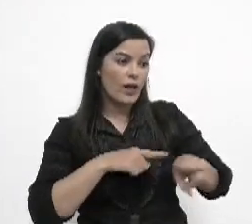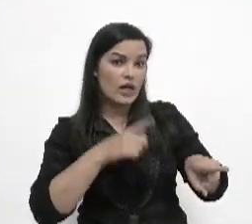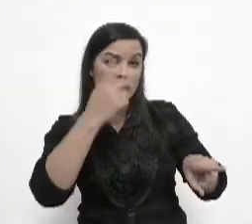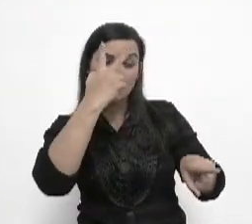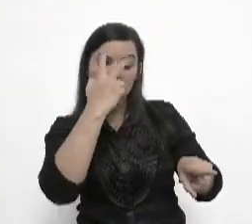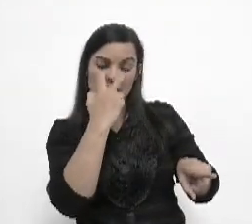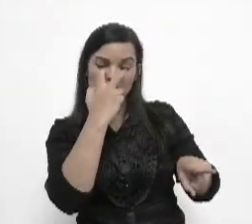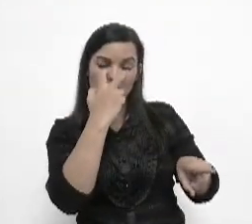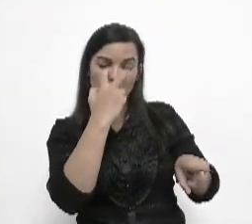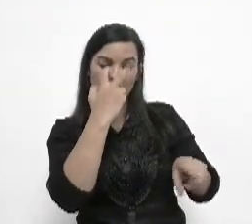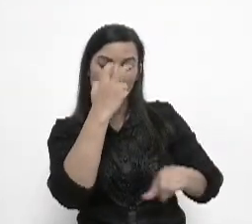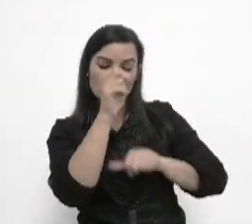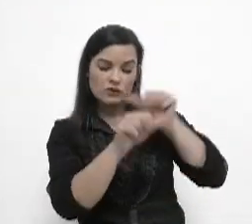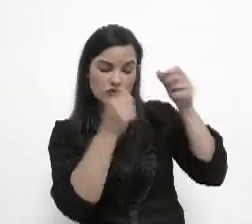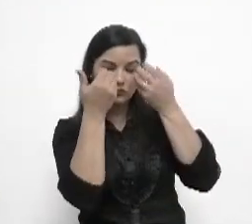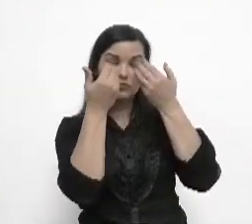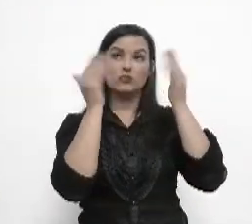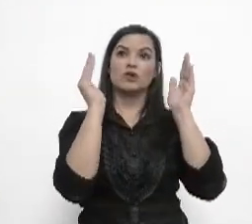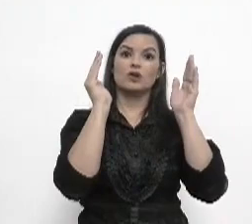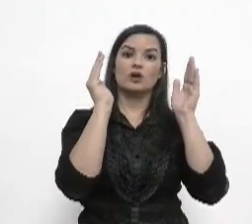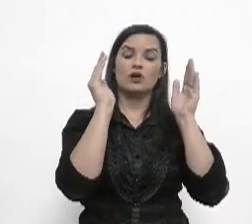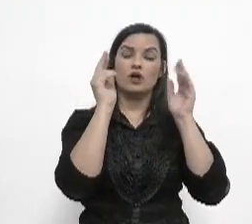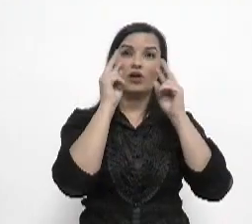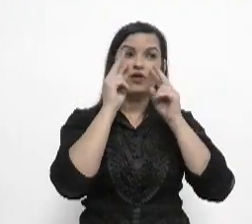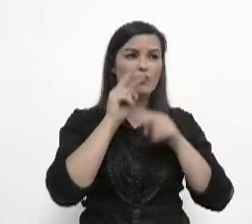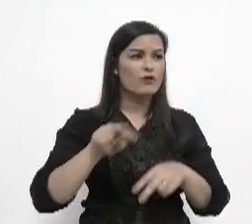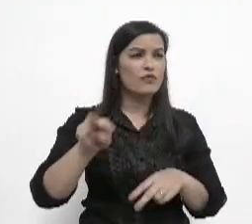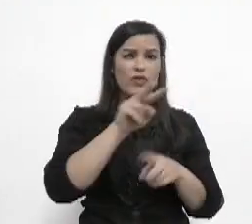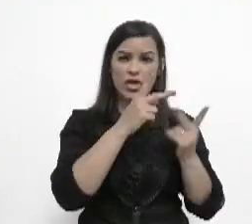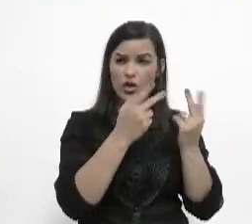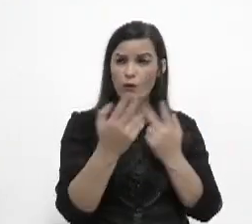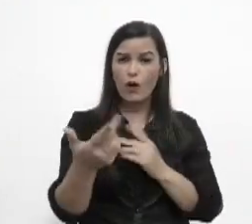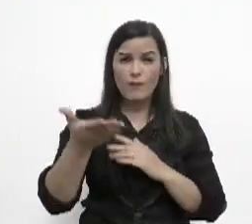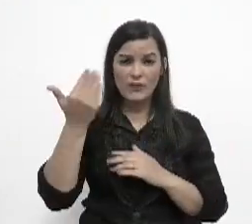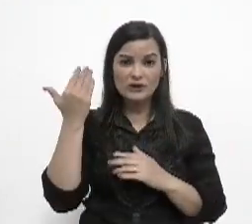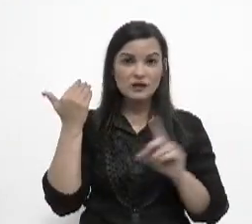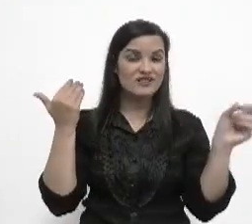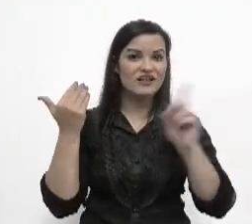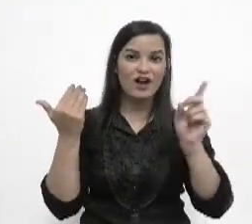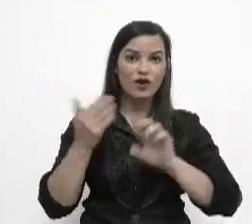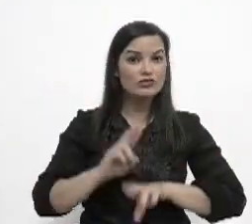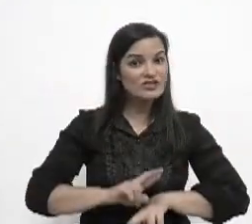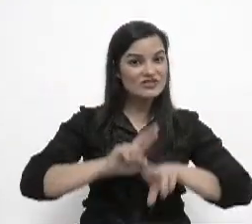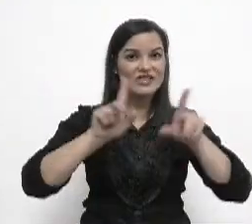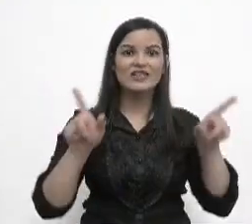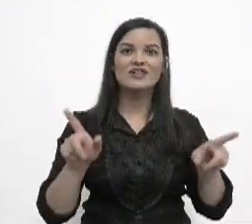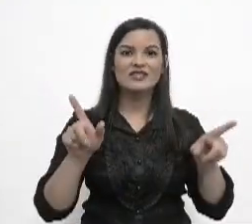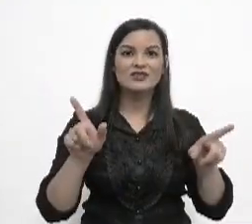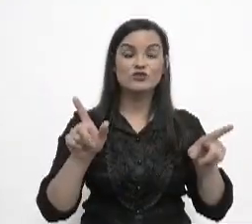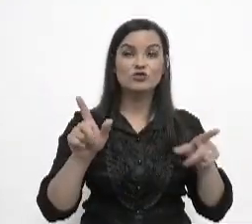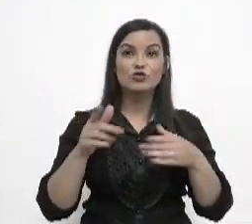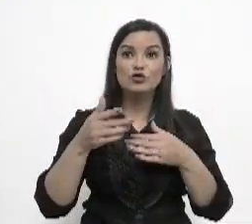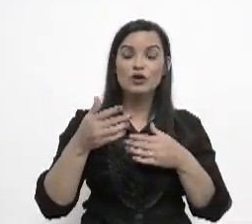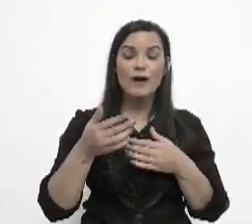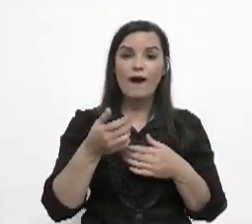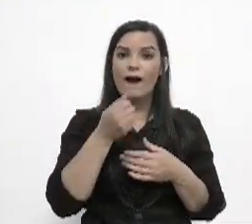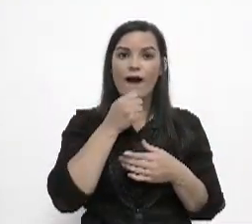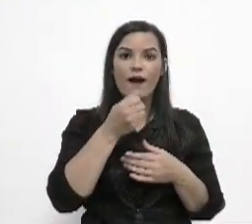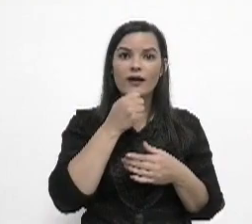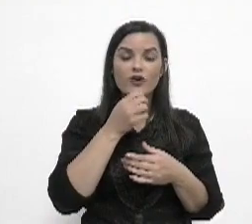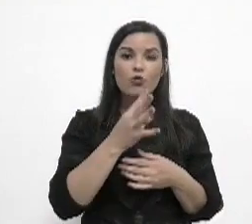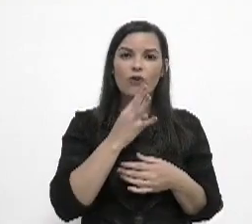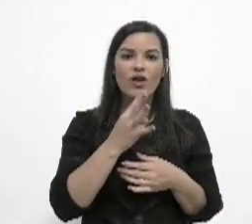as coisas, não é para enxergar as mesmas coisas que ele enxergava, mas sim agora ver as coisas diferentes que ele não enxergava em sua vida. 지금까지 사울은 땅의